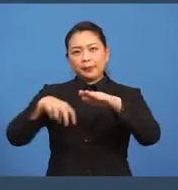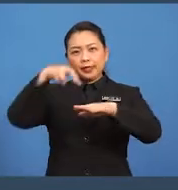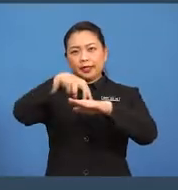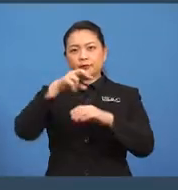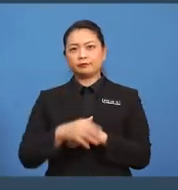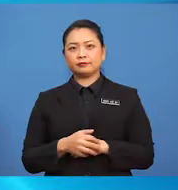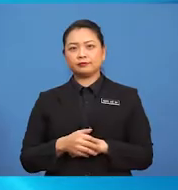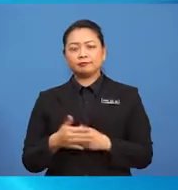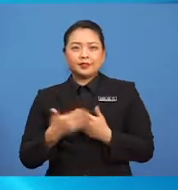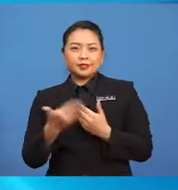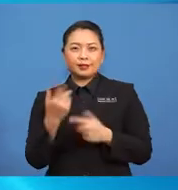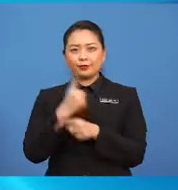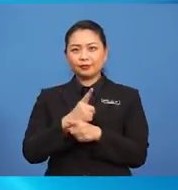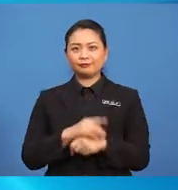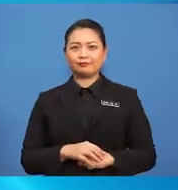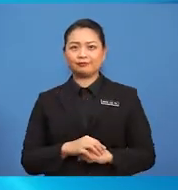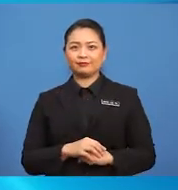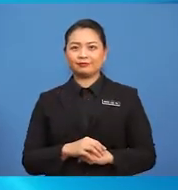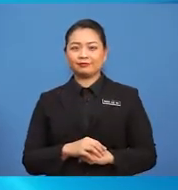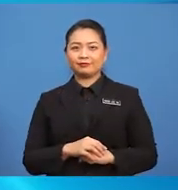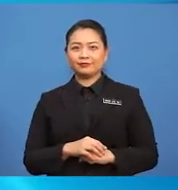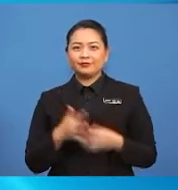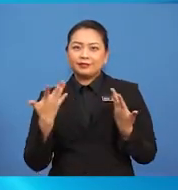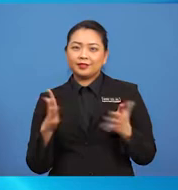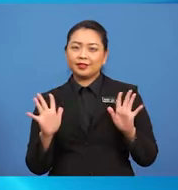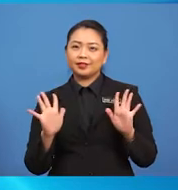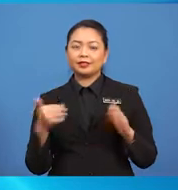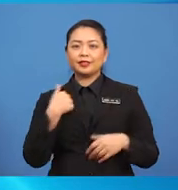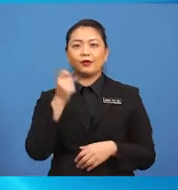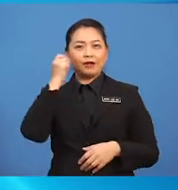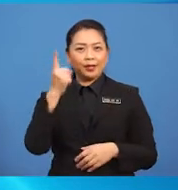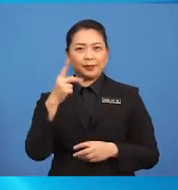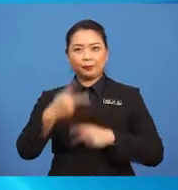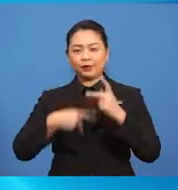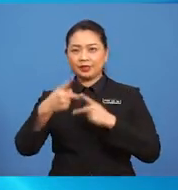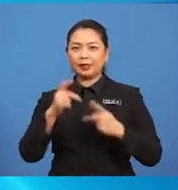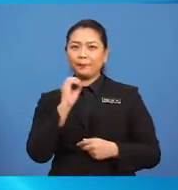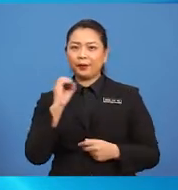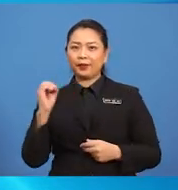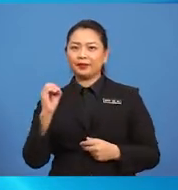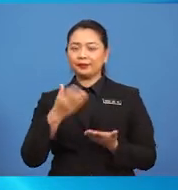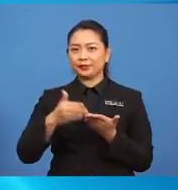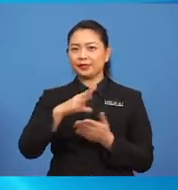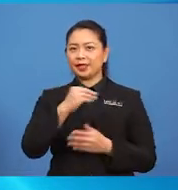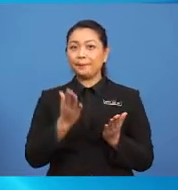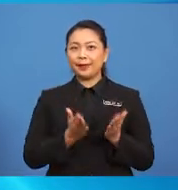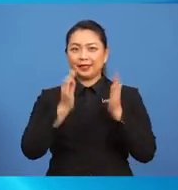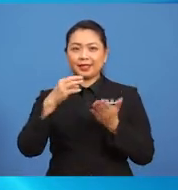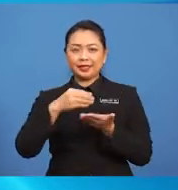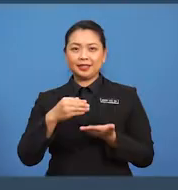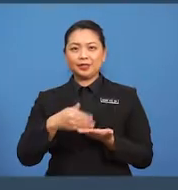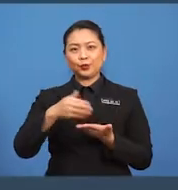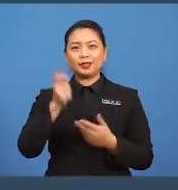menaik. Mudah bukan? Setelah kita memahami proses bubble sort dan paket sort